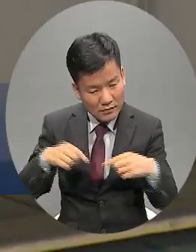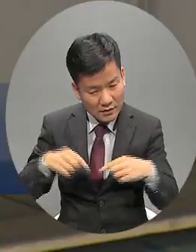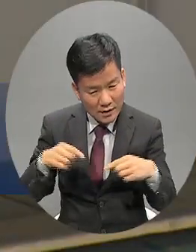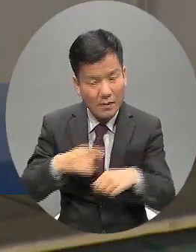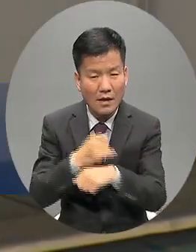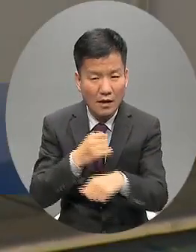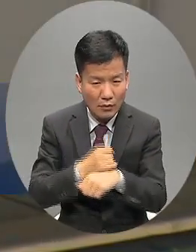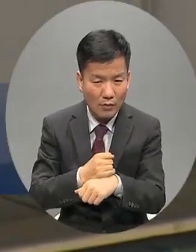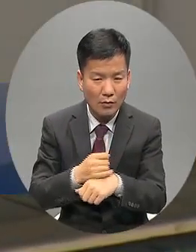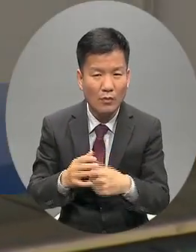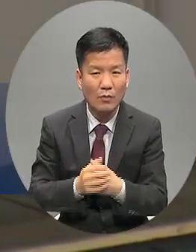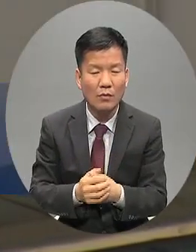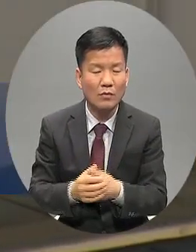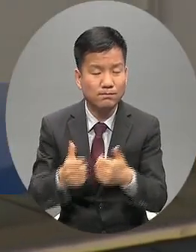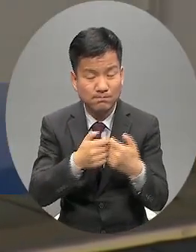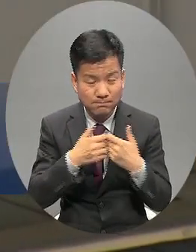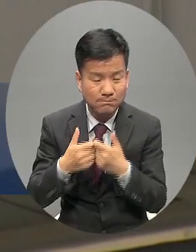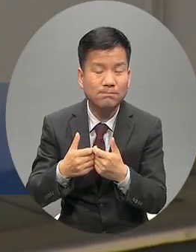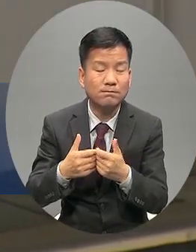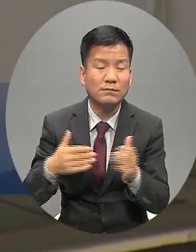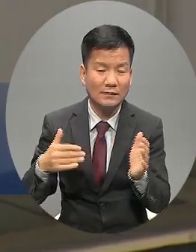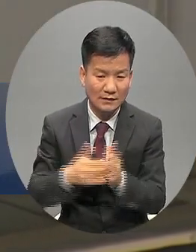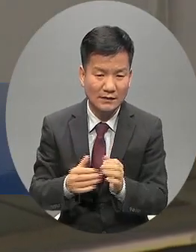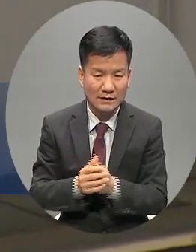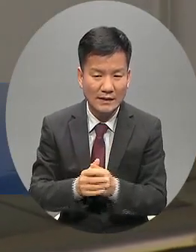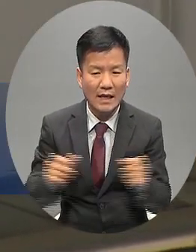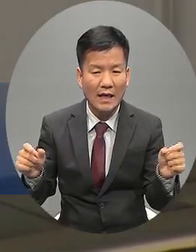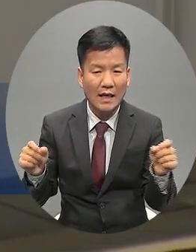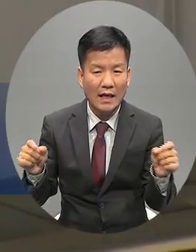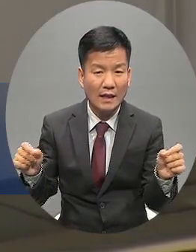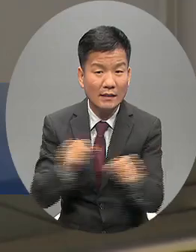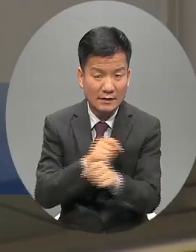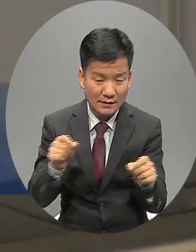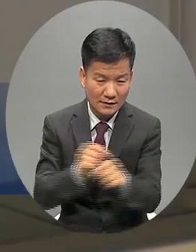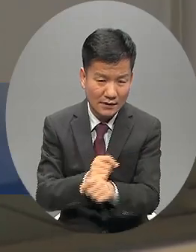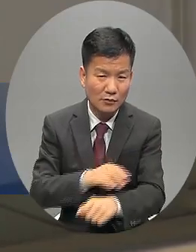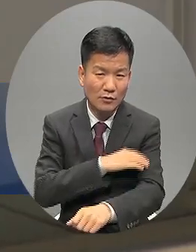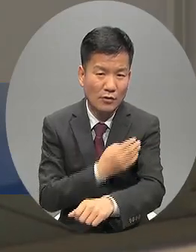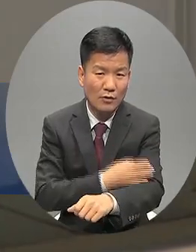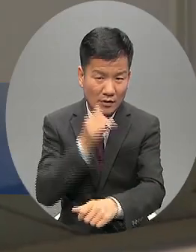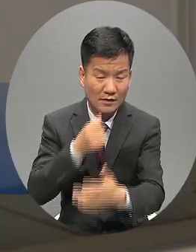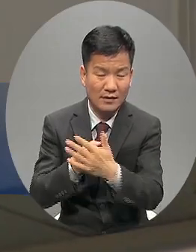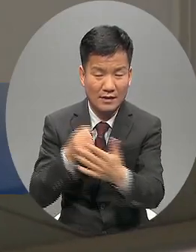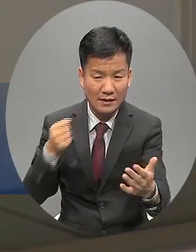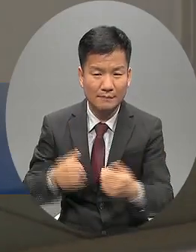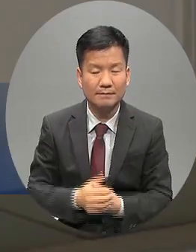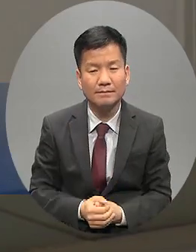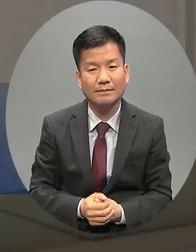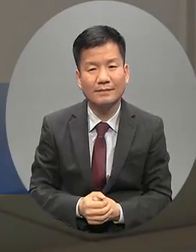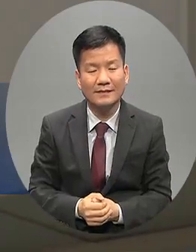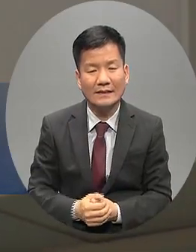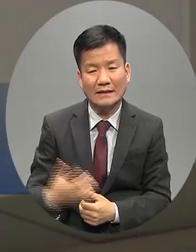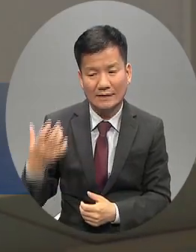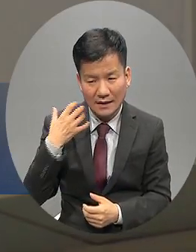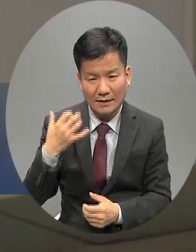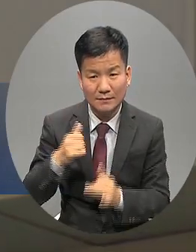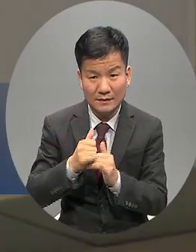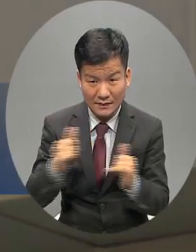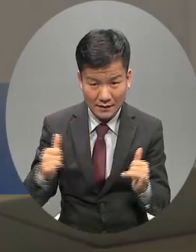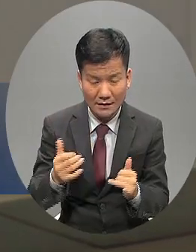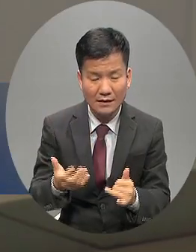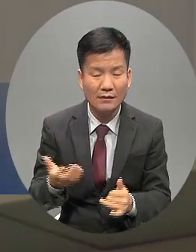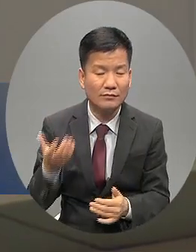하시고 트라우마 많고 하시니까 그것도 이제 인사 범인 가 정해져 있잖아요 중에서도 투 그 책임성과 고충